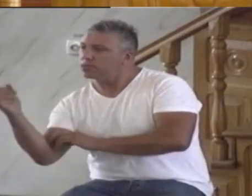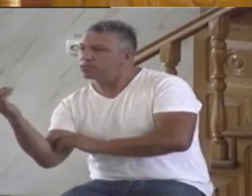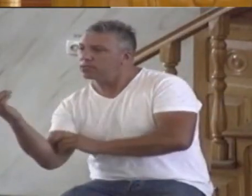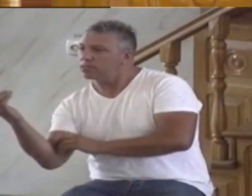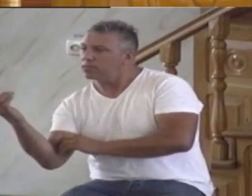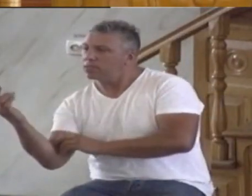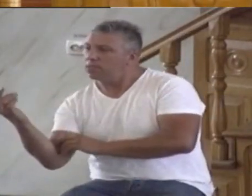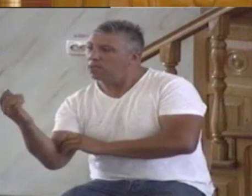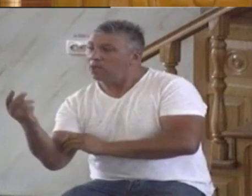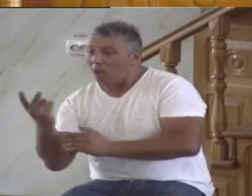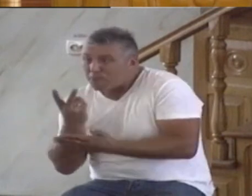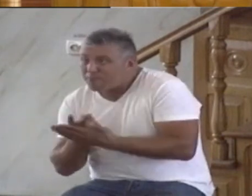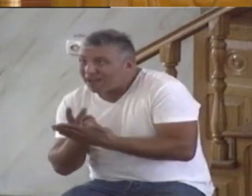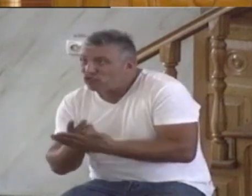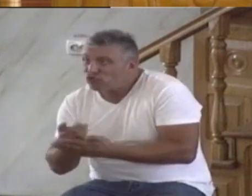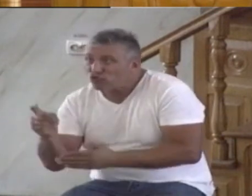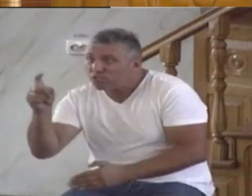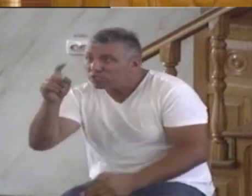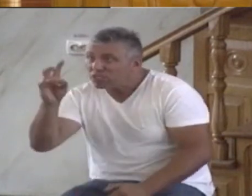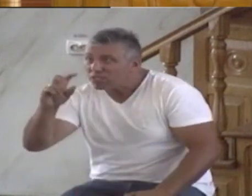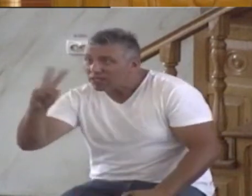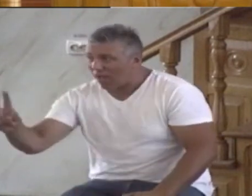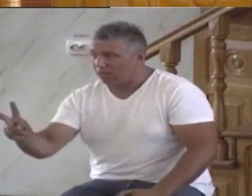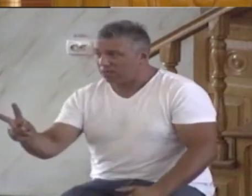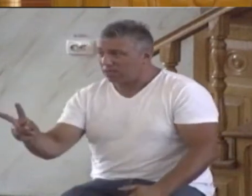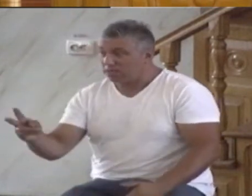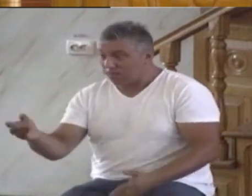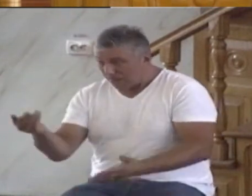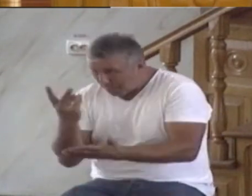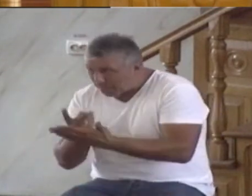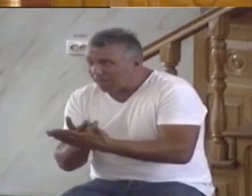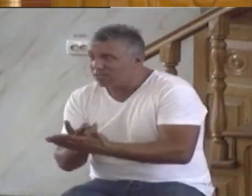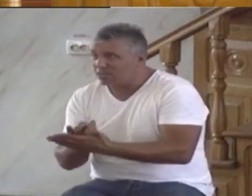знак, передашь привет и скажешь: „Я с тобой, Иоанн,